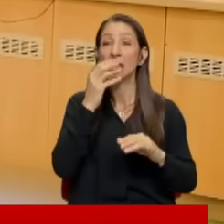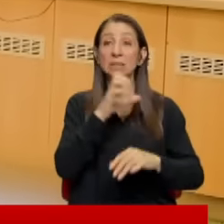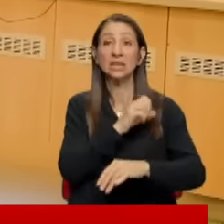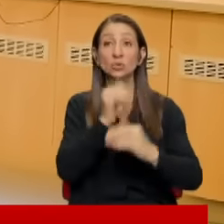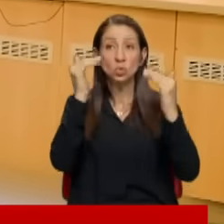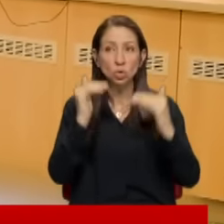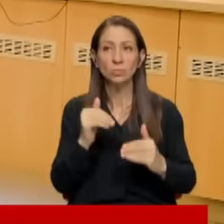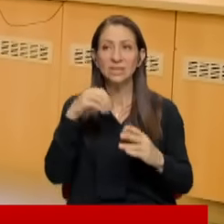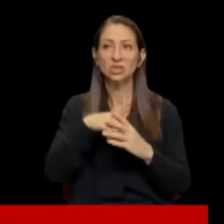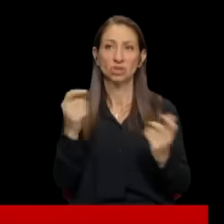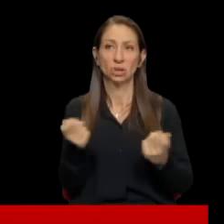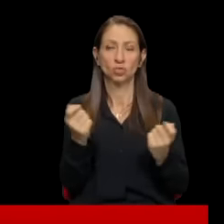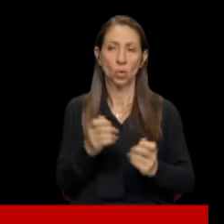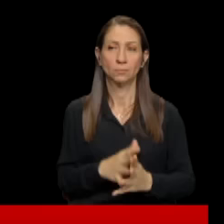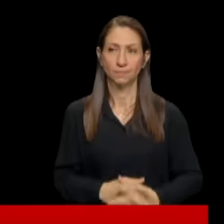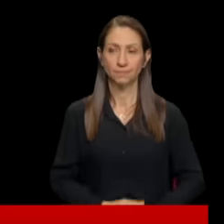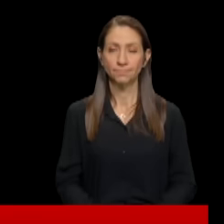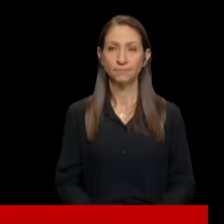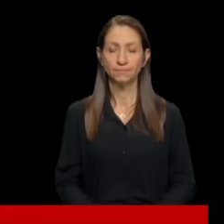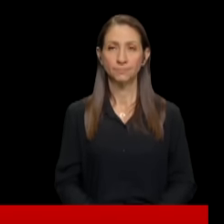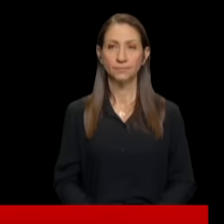tansiyonun düşmesi için devrede.